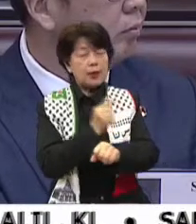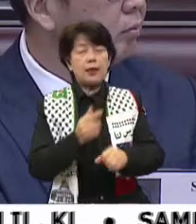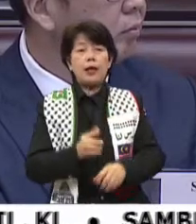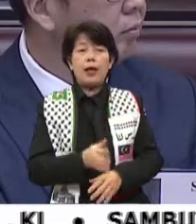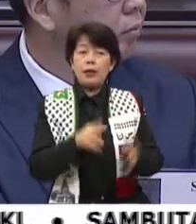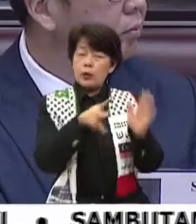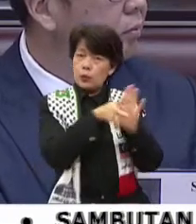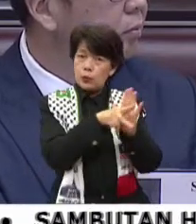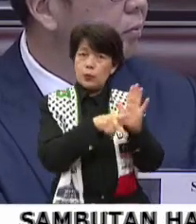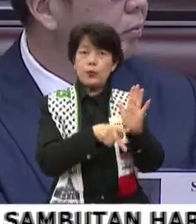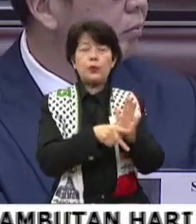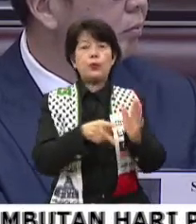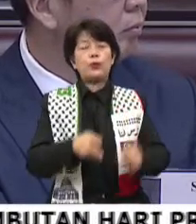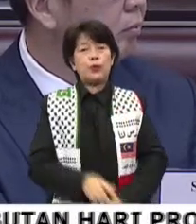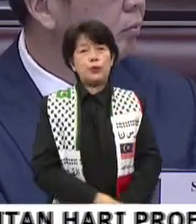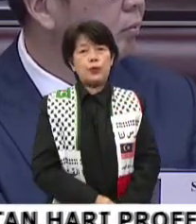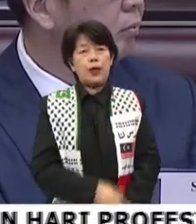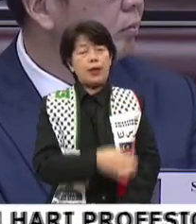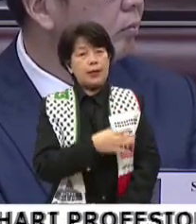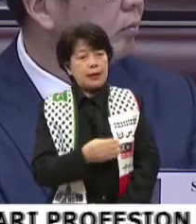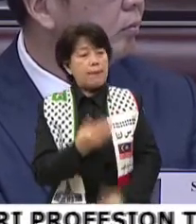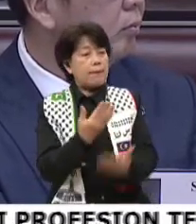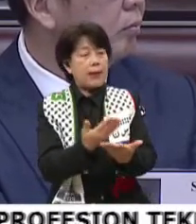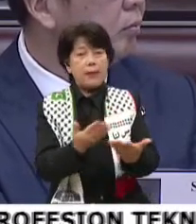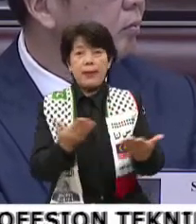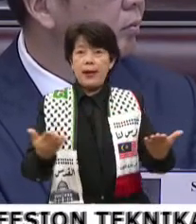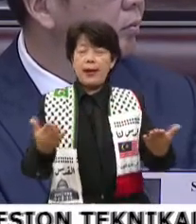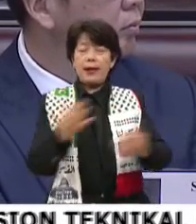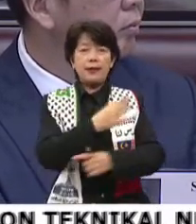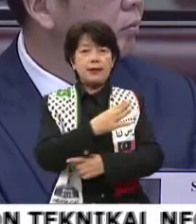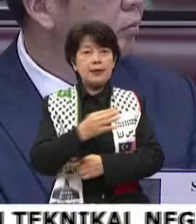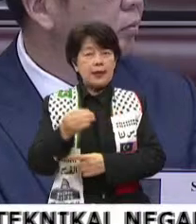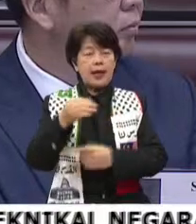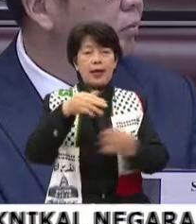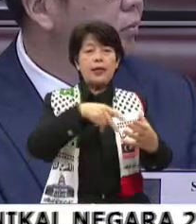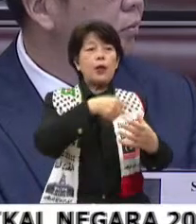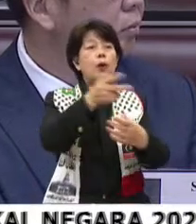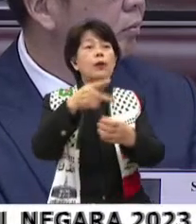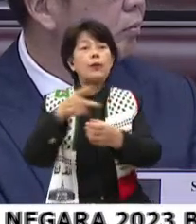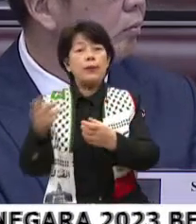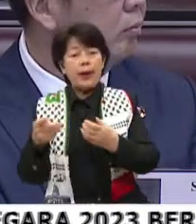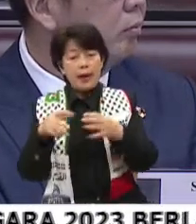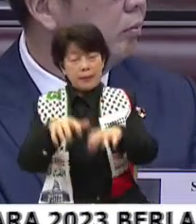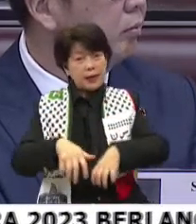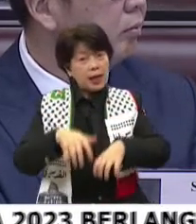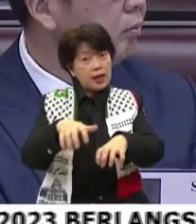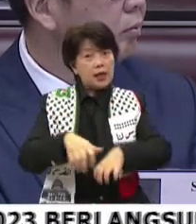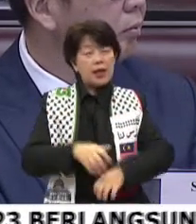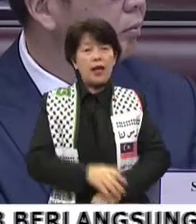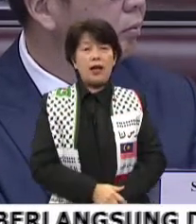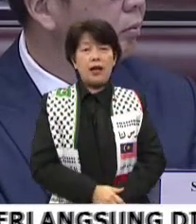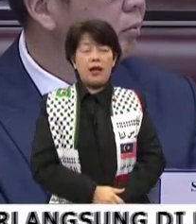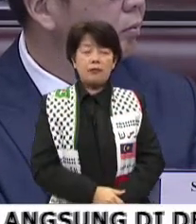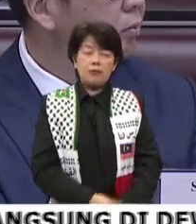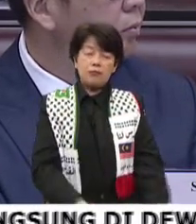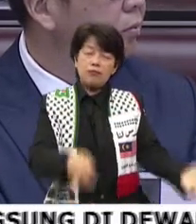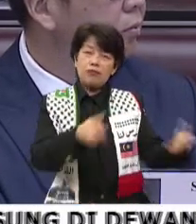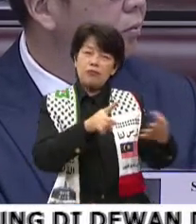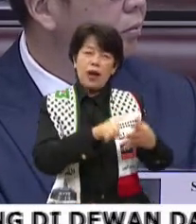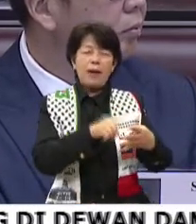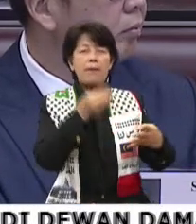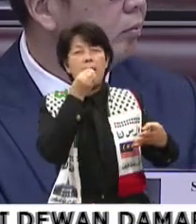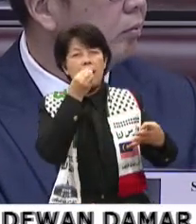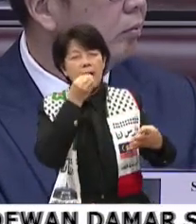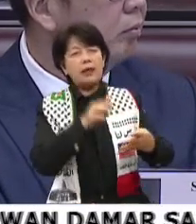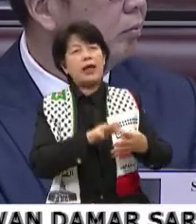khususnya bahan-bahan ataupun keluaran pertanian seperti makanan